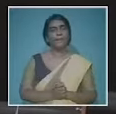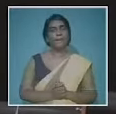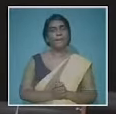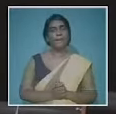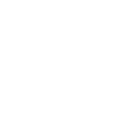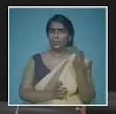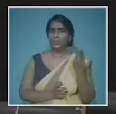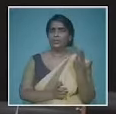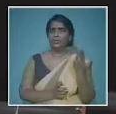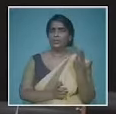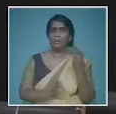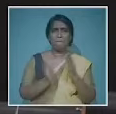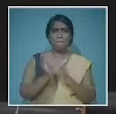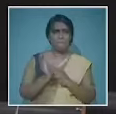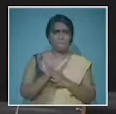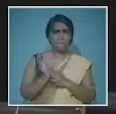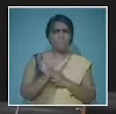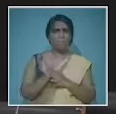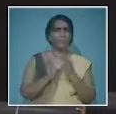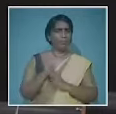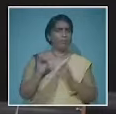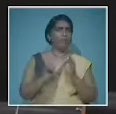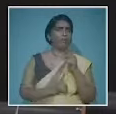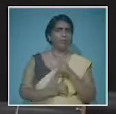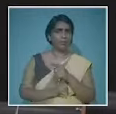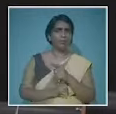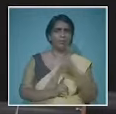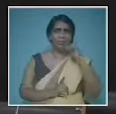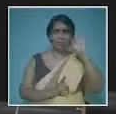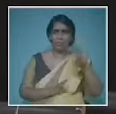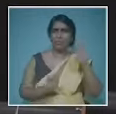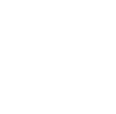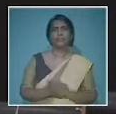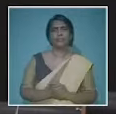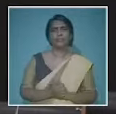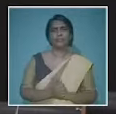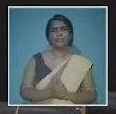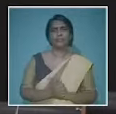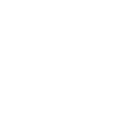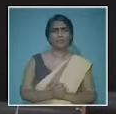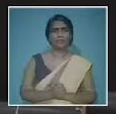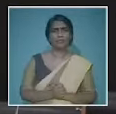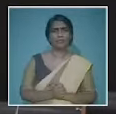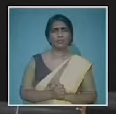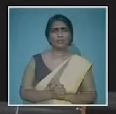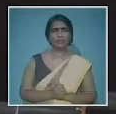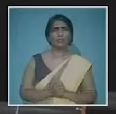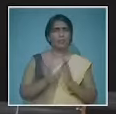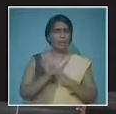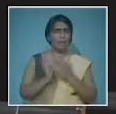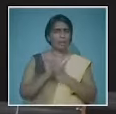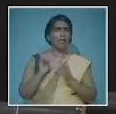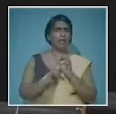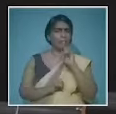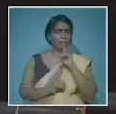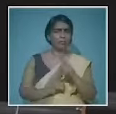මම කනගාටු වෙනවා මරික්කා මන්ත්‍රීතුමා මෙහෙම අසත්‍ය ප්‍රකාශයක් කරපු එක. අනික් අතට මරික්කා මන්ත්‍රීතුමා කිව්වා